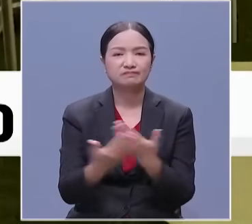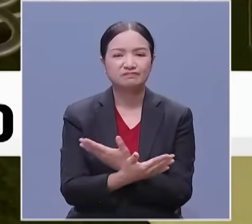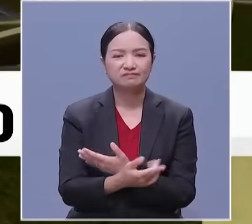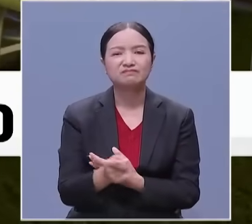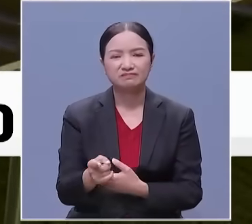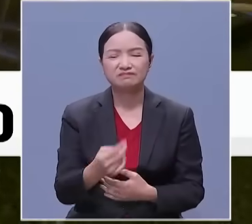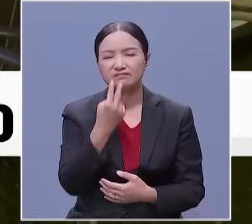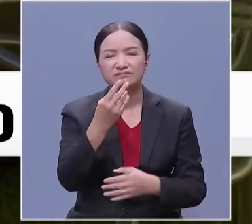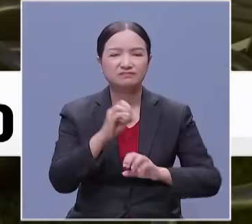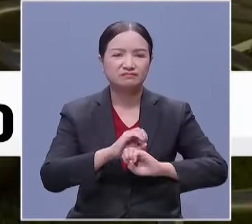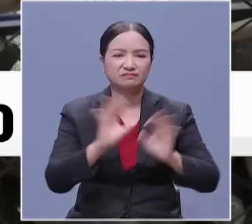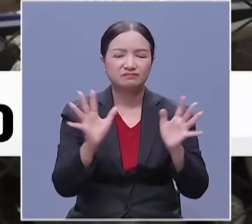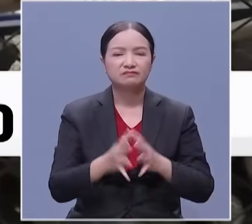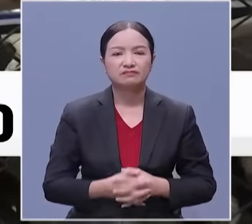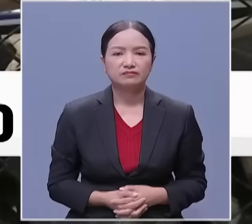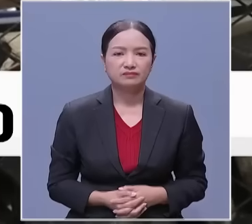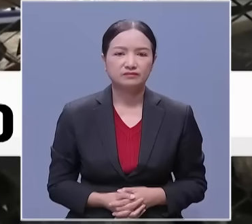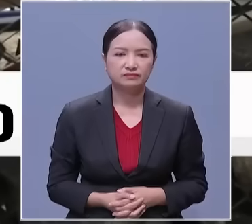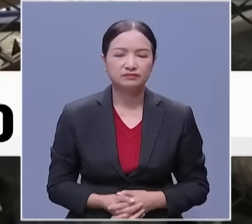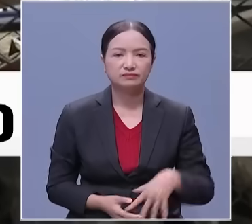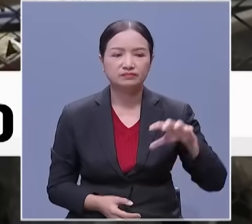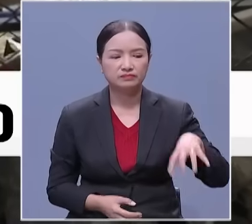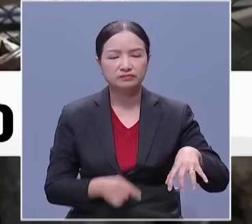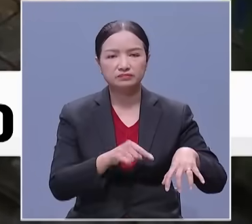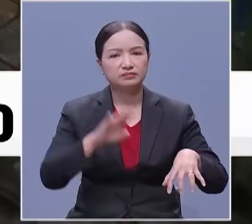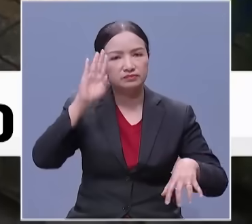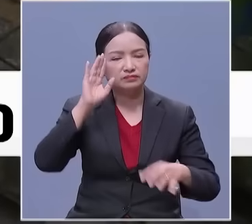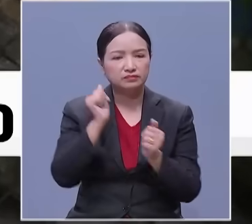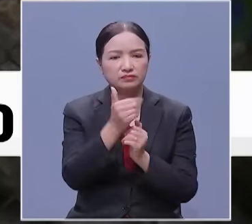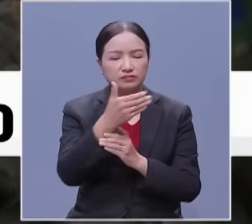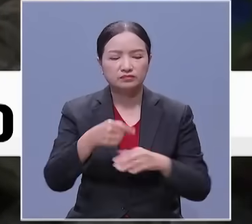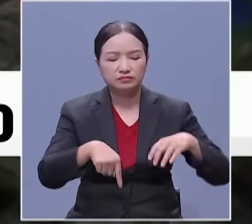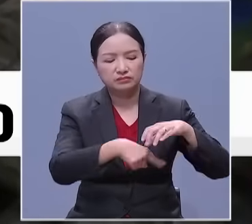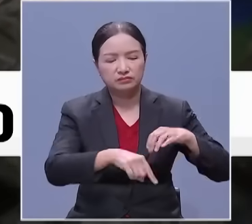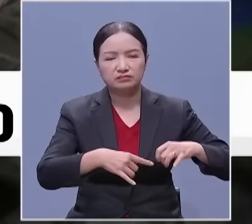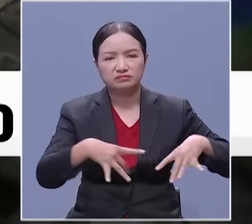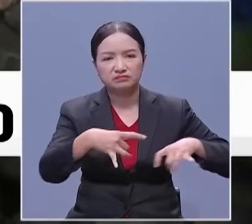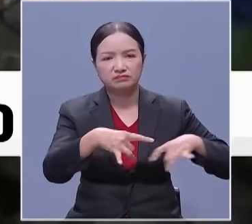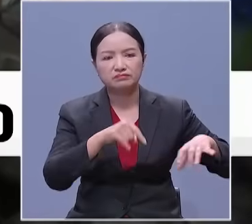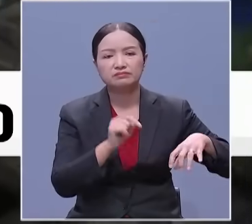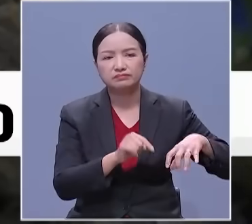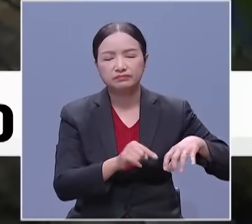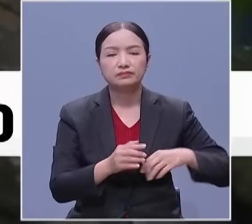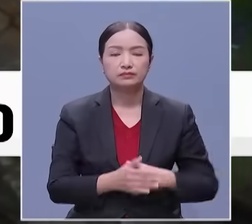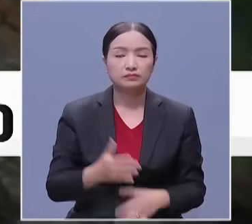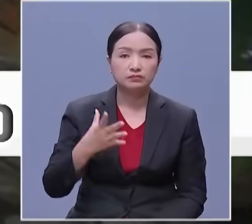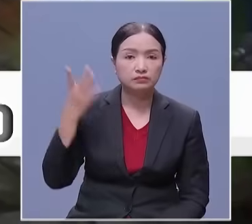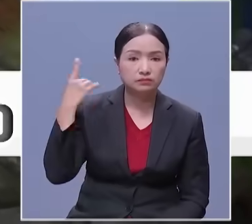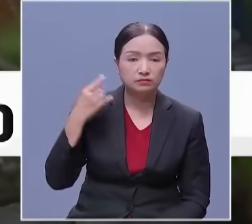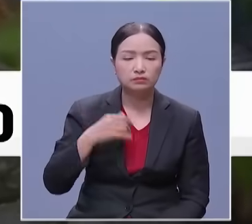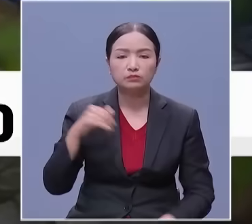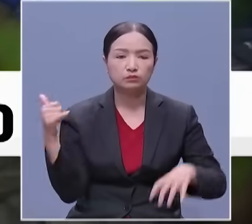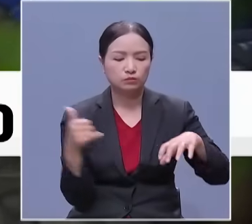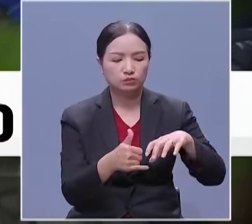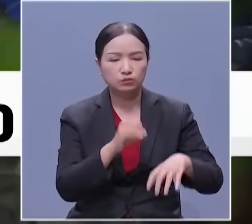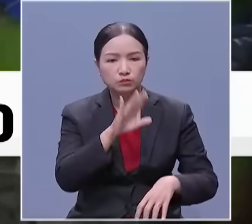าพสะท้อนชัดเจนเลยค่ะว่าในสำนักงานตำรวจแห่งชาติมีความขัดแย้งกันและล่าสุดเมื่อวานมีคนไปแจ้งความดำ